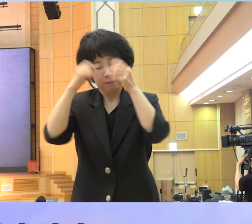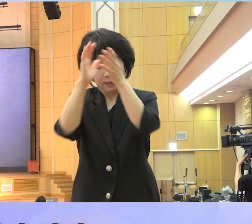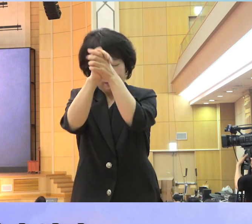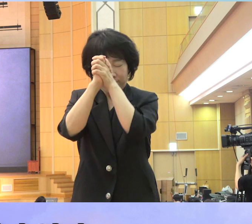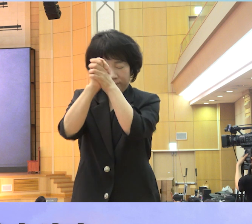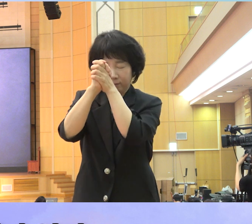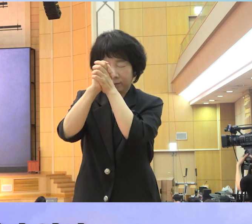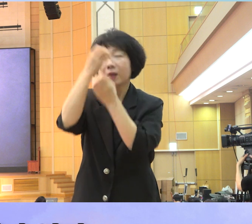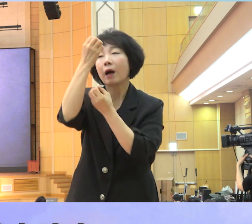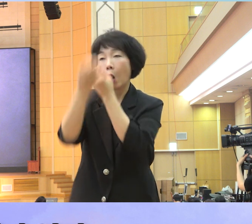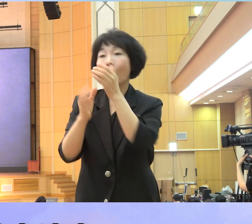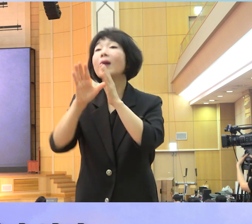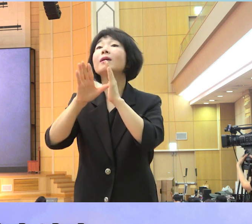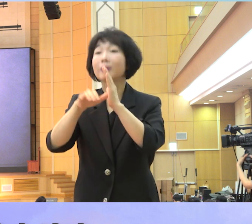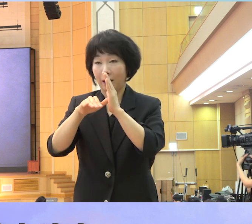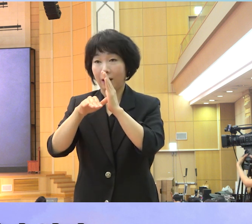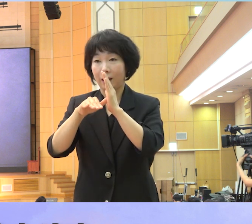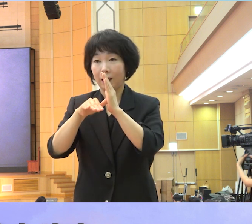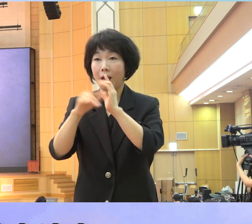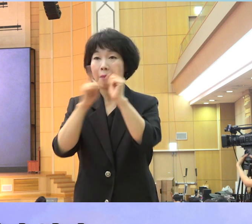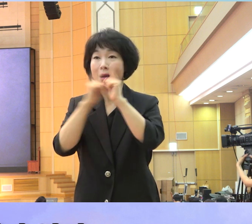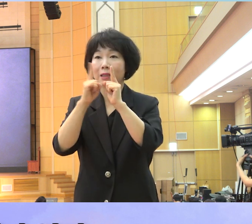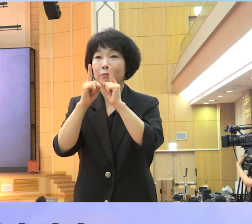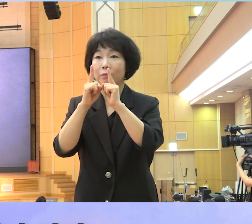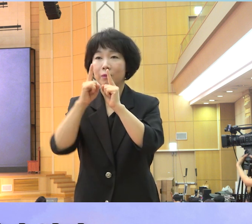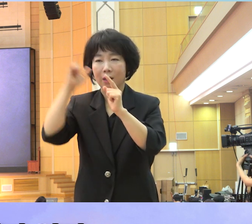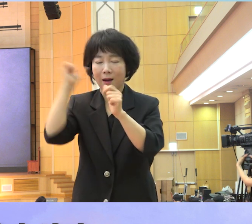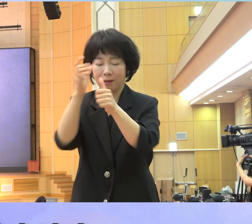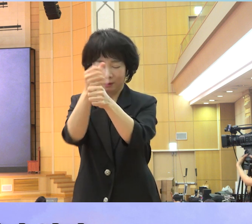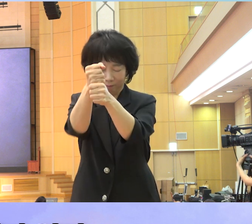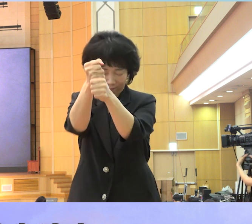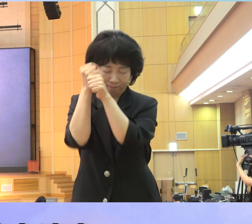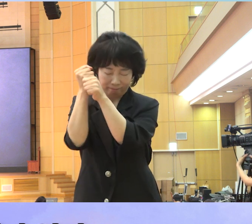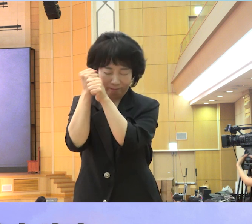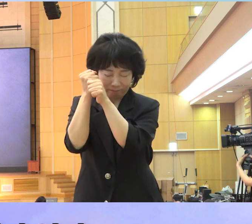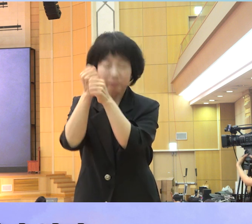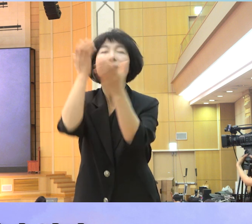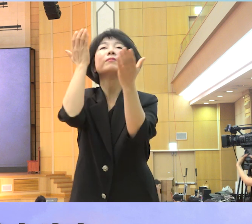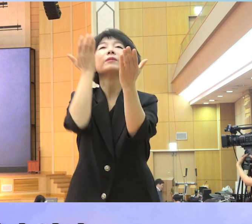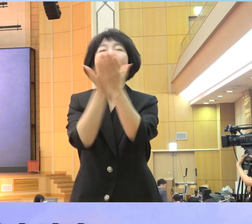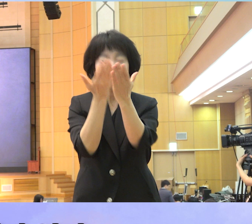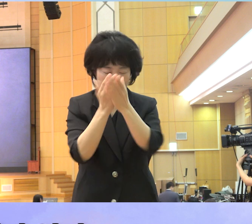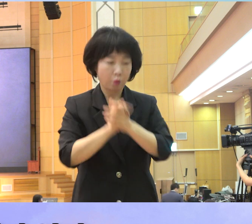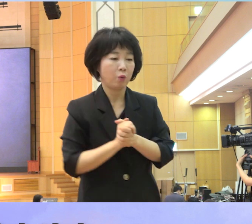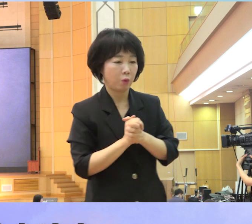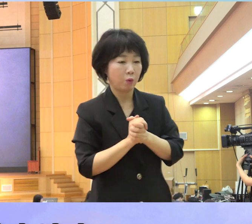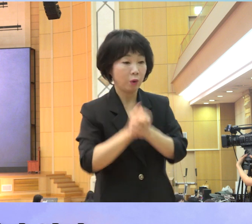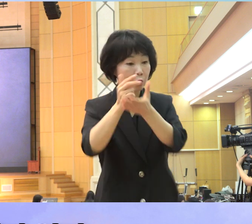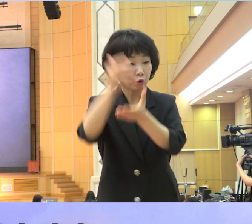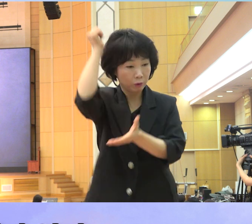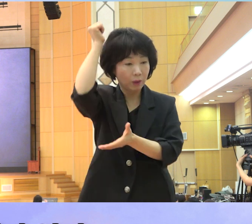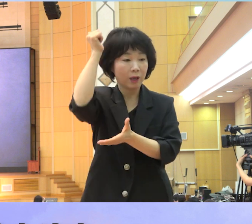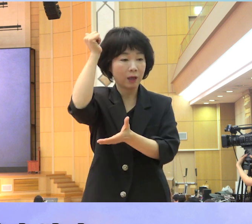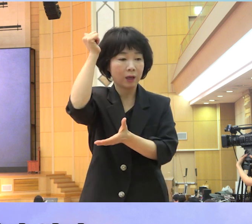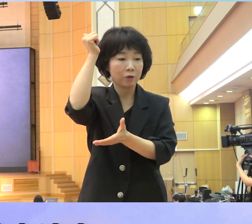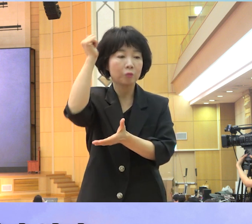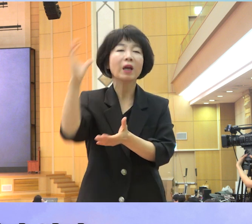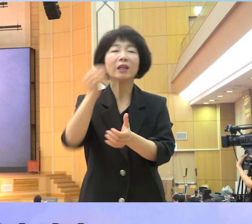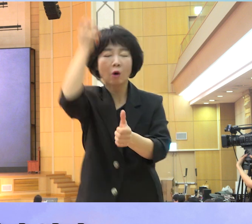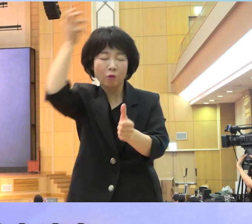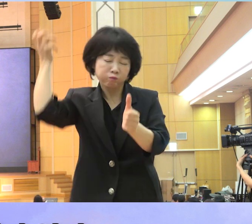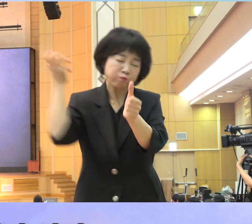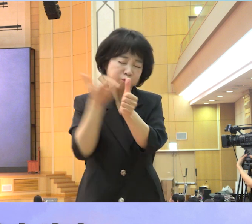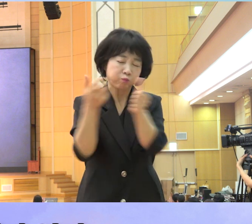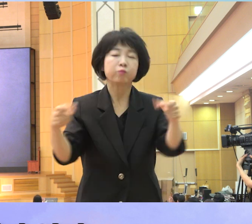뿌려 하나님께 기도할 때에 말씀으로 붙잡힌 바 되기를 원하고 주님의 영중에 함께